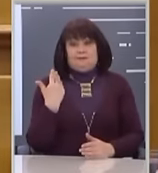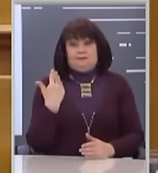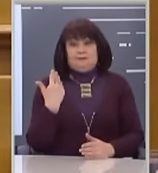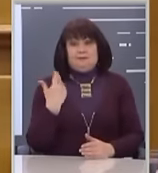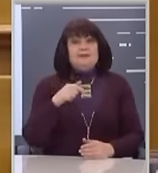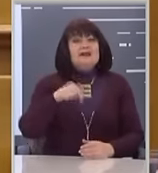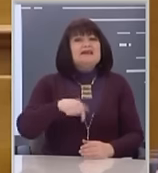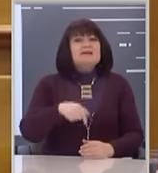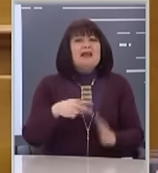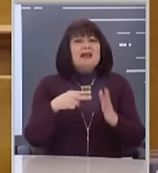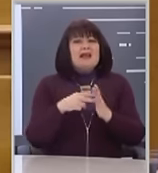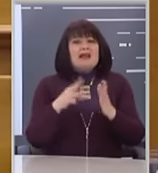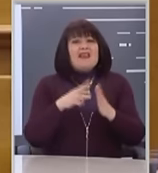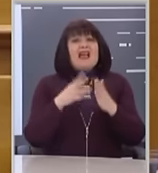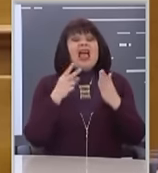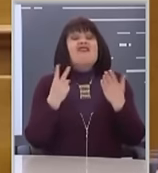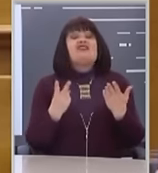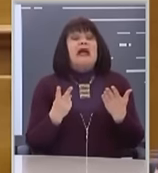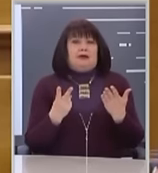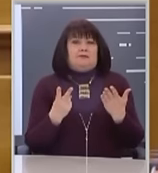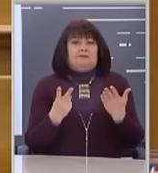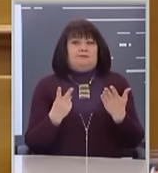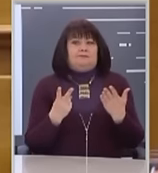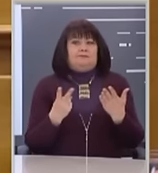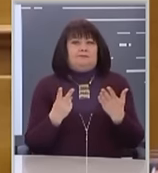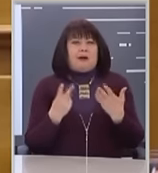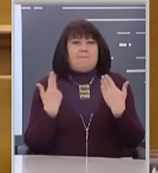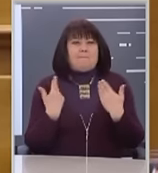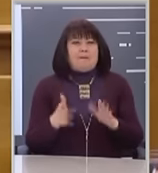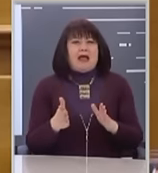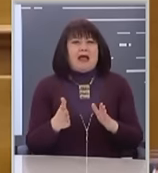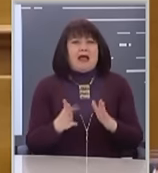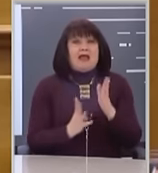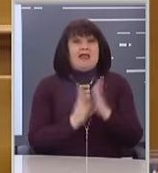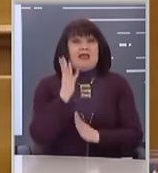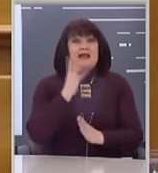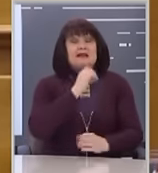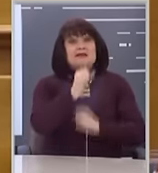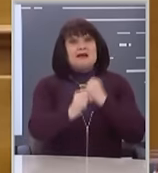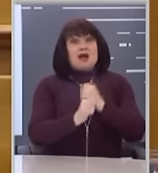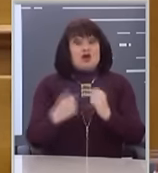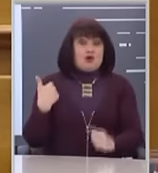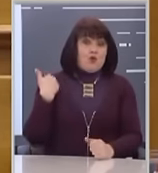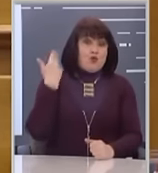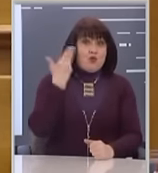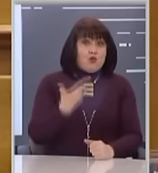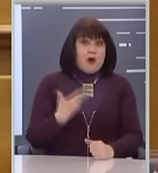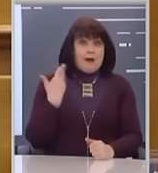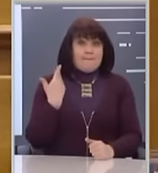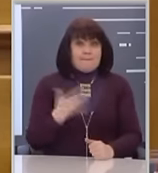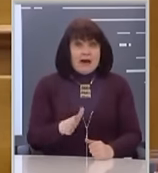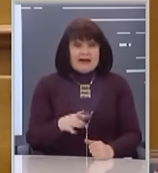έχουμε σήμερα? 2017. Έχουν περάσει δηλαδή 14 ολόκληρα χρόνια και